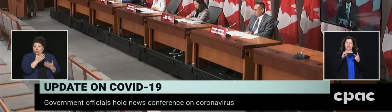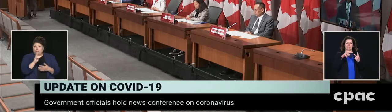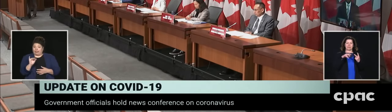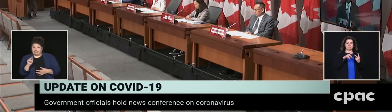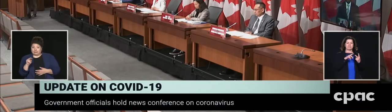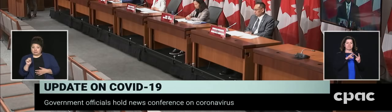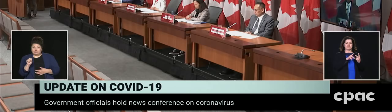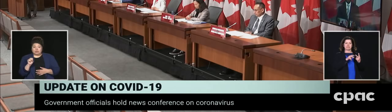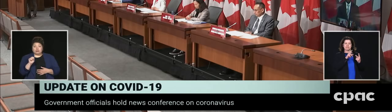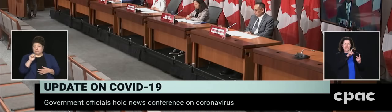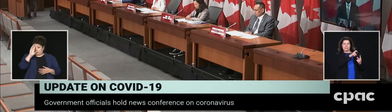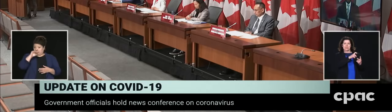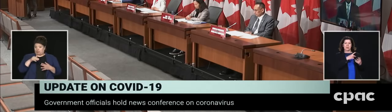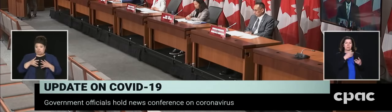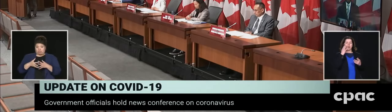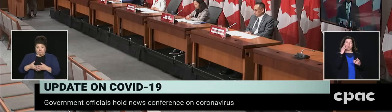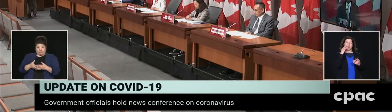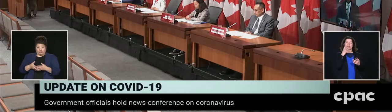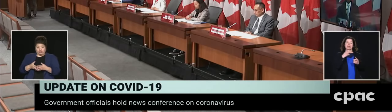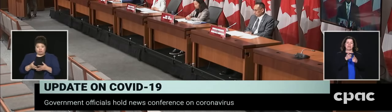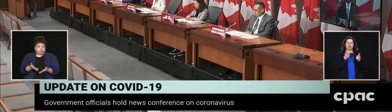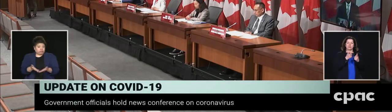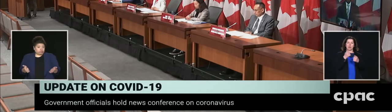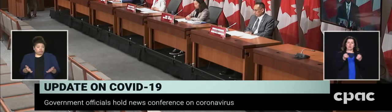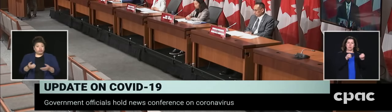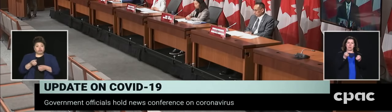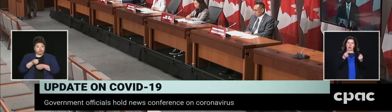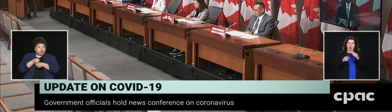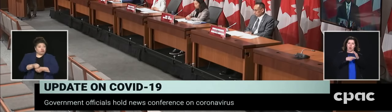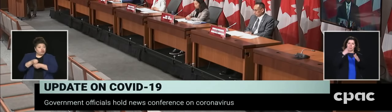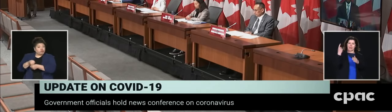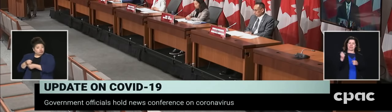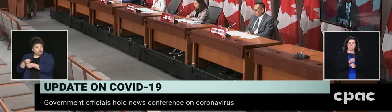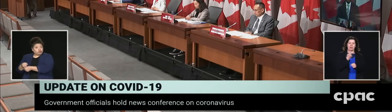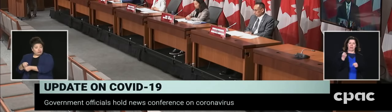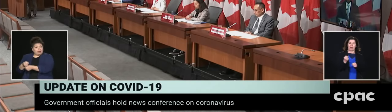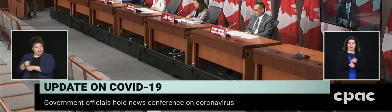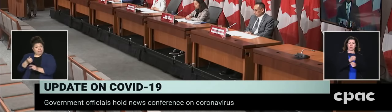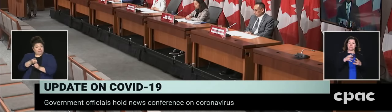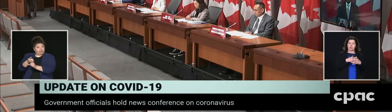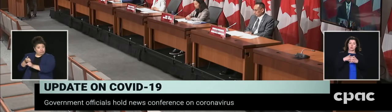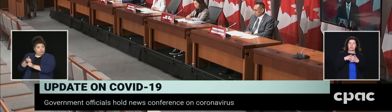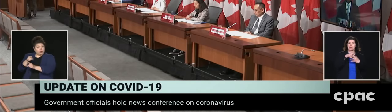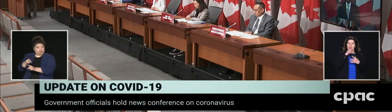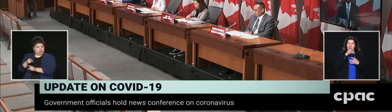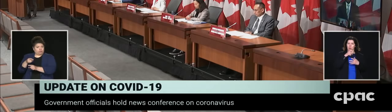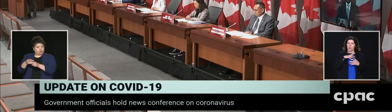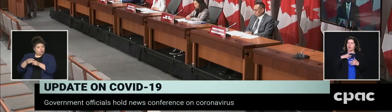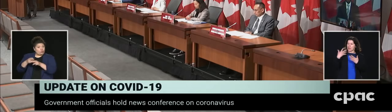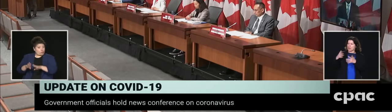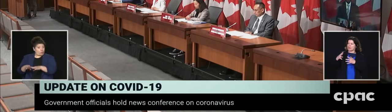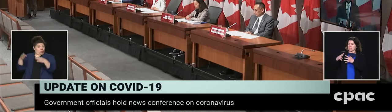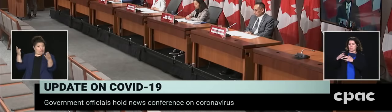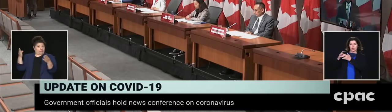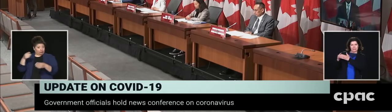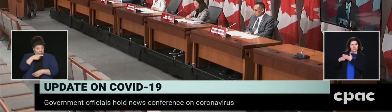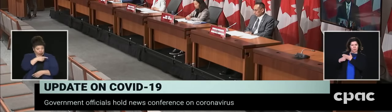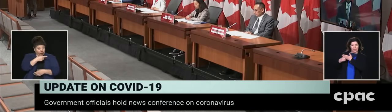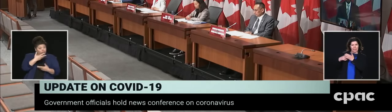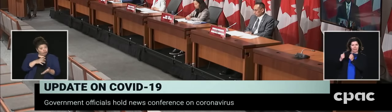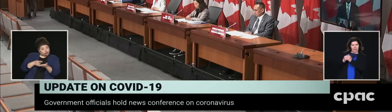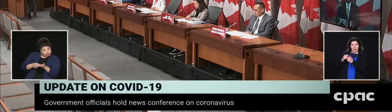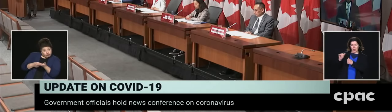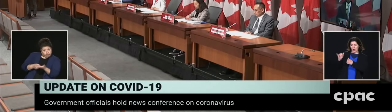prochainement. Alors, en avez-vous discuté avec vos homologues américains et comment la réouverture des usines au